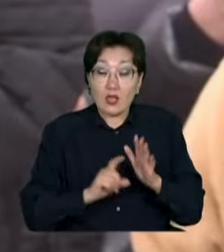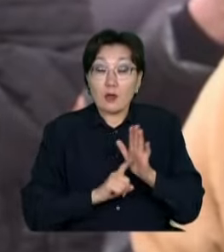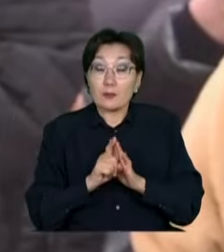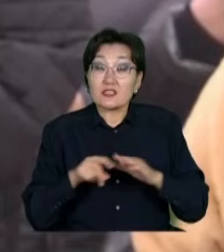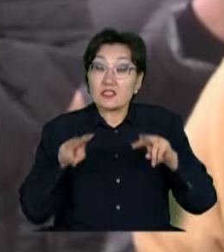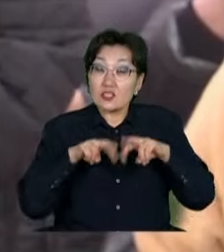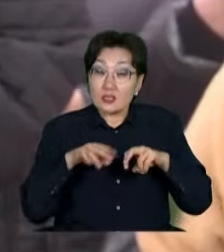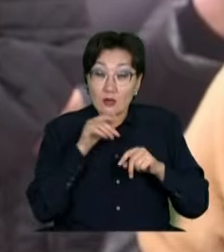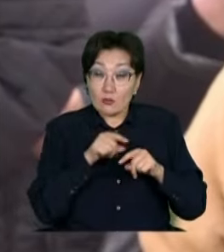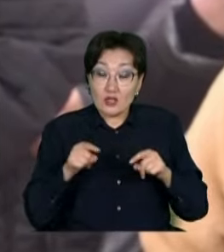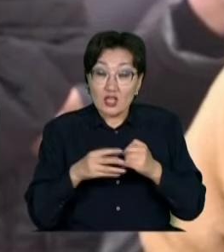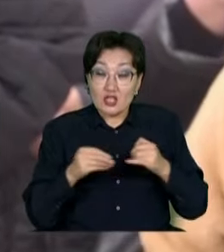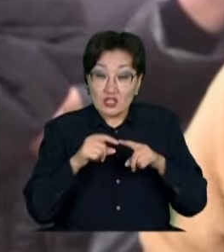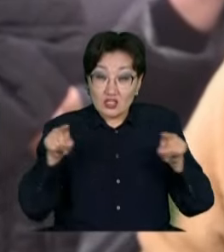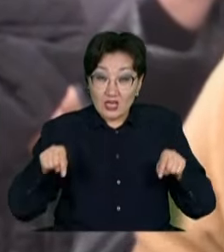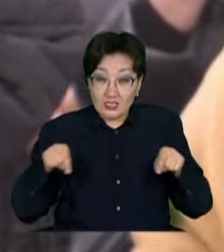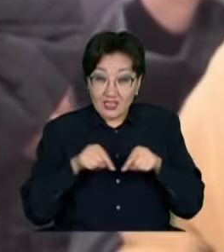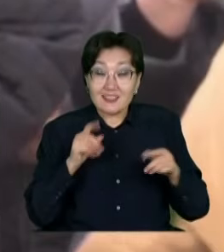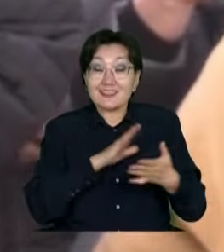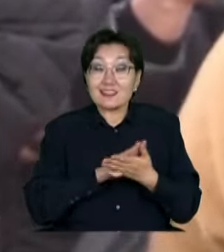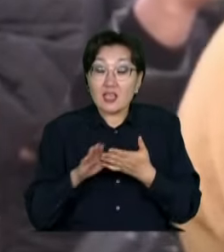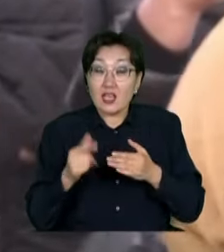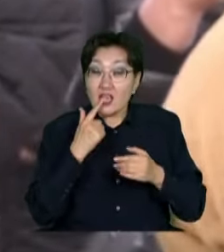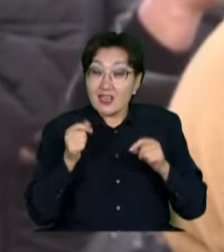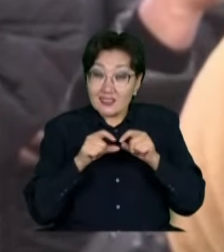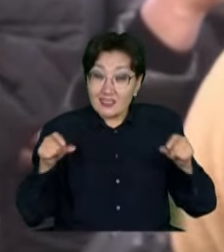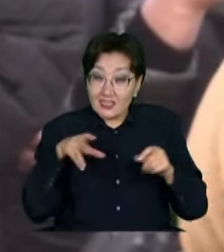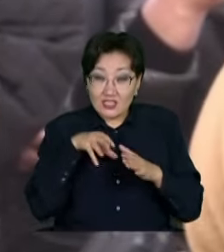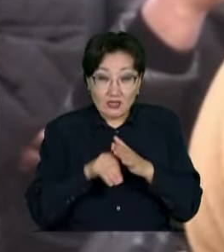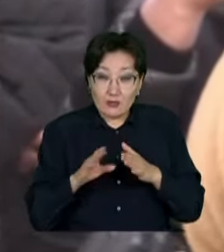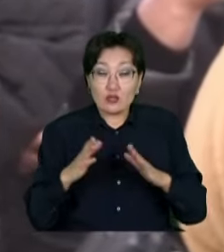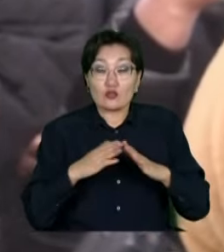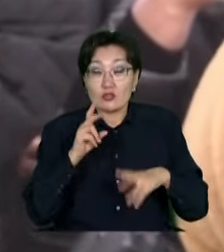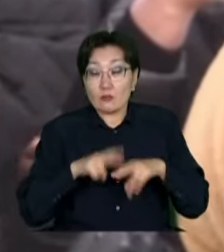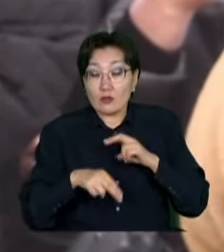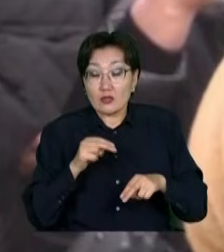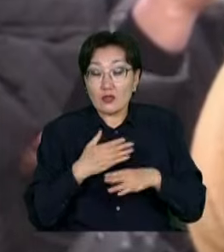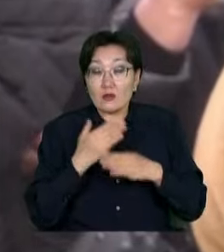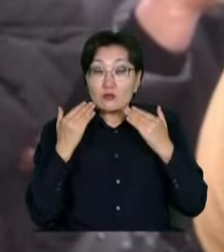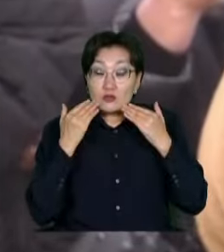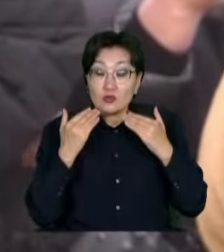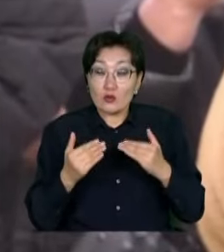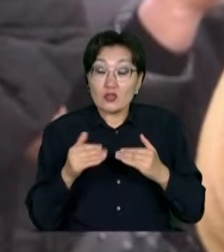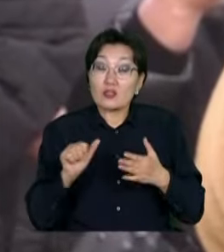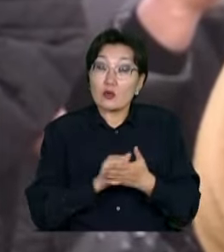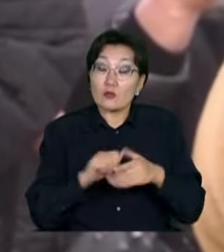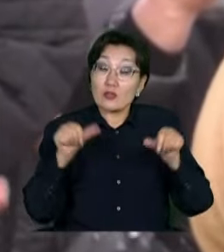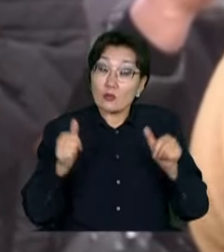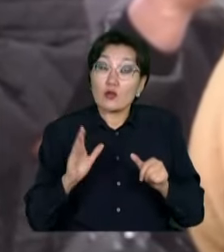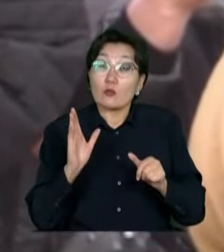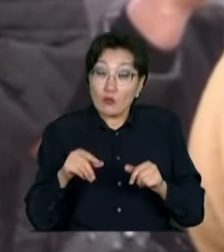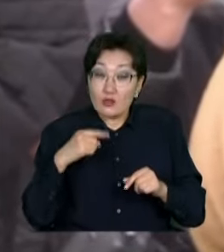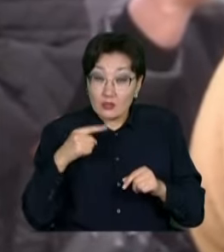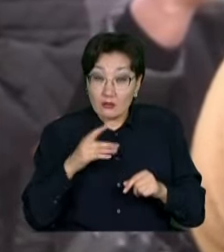кезде жер таза деді, красный емес деді. Үйлеріңіз сала беріңіздер деді. Артынан 3 жылдың ішінде документ құжаттарын жасап аласыздар деді. Бәрін